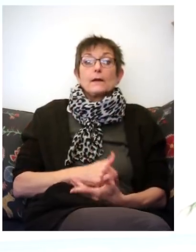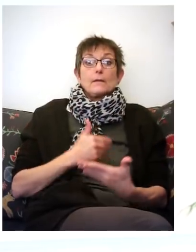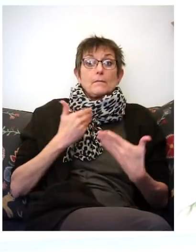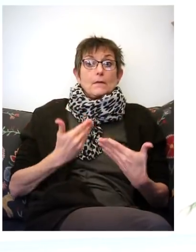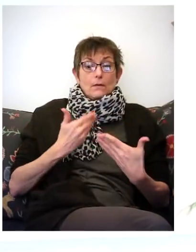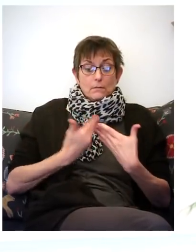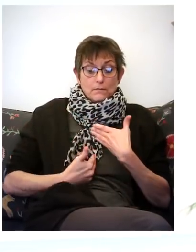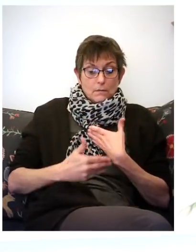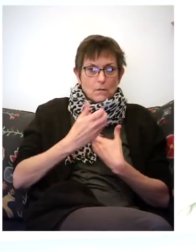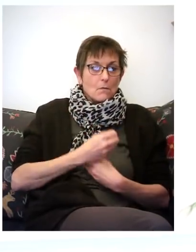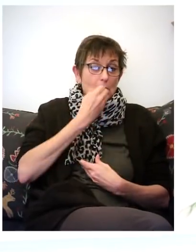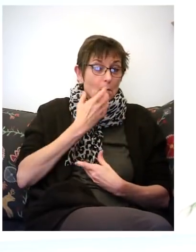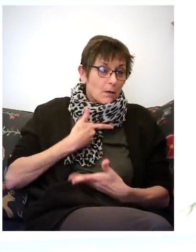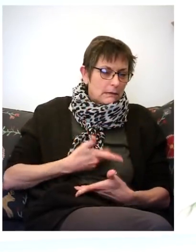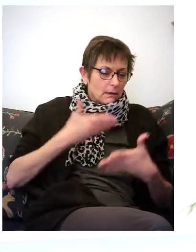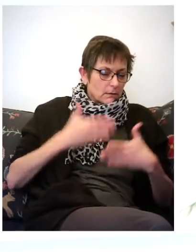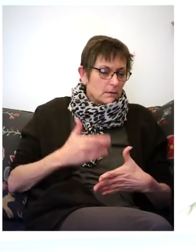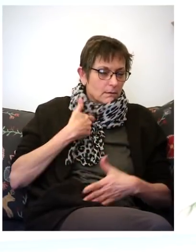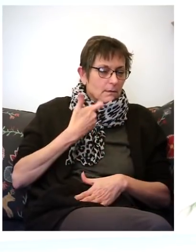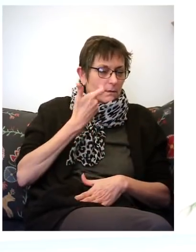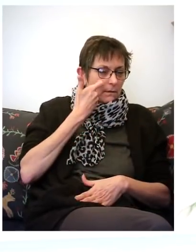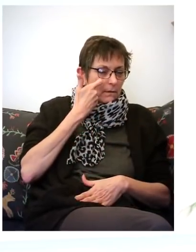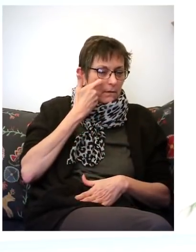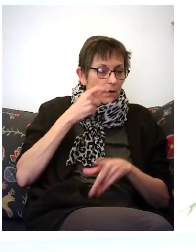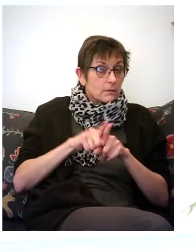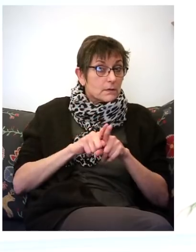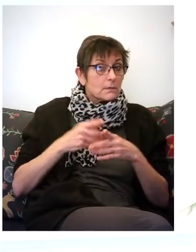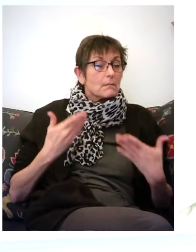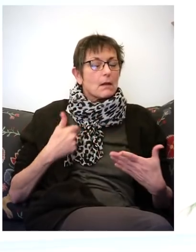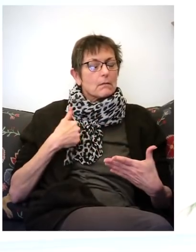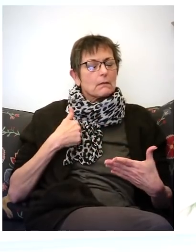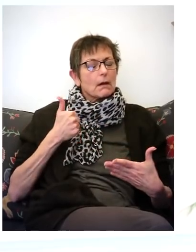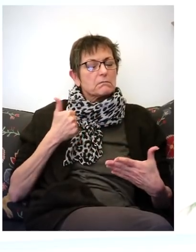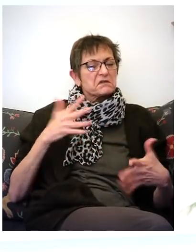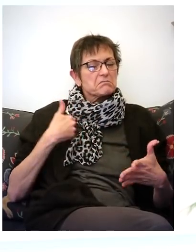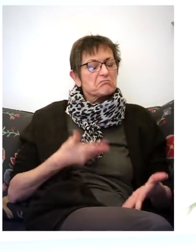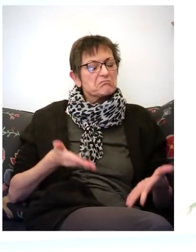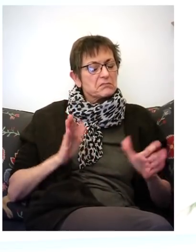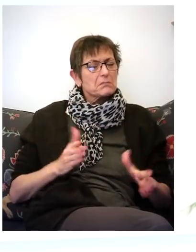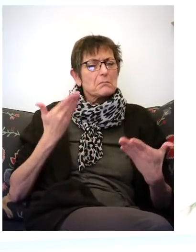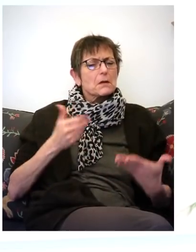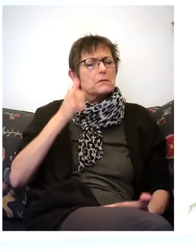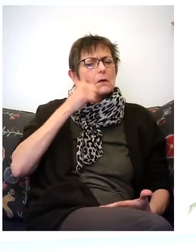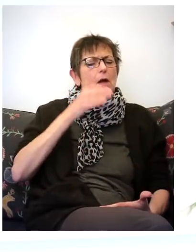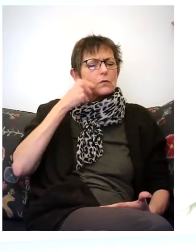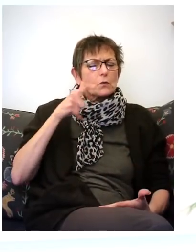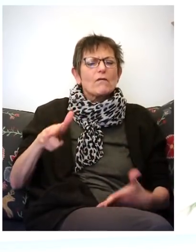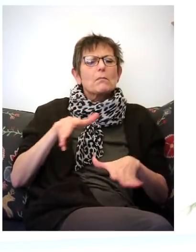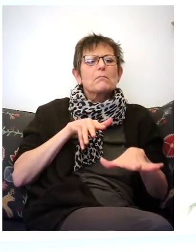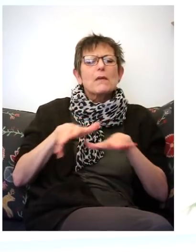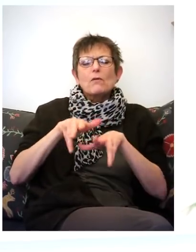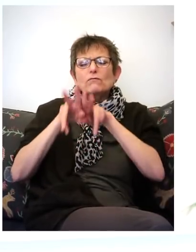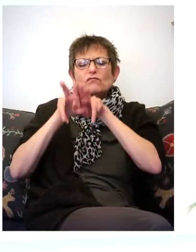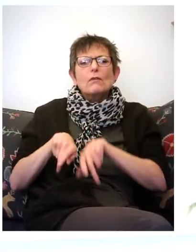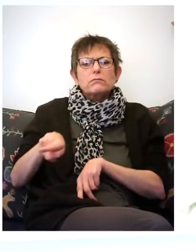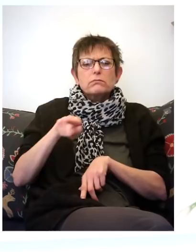plusieurs, vous avez compris. Et vous avez sûrement aussi compris que ma première, c'est de me servir quotidiennement d'Ecosia. Donc c'est un moteur de recherche que je connais depuis longtemps et je m'en